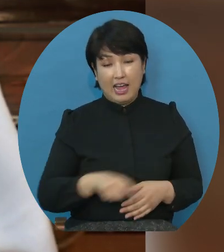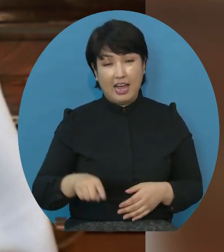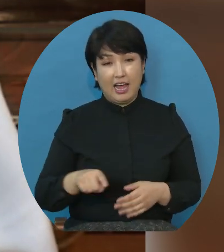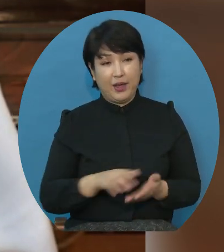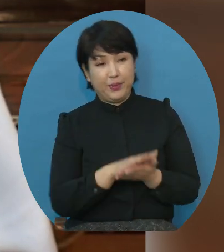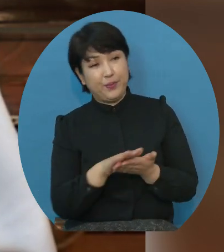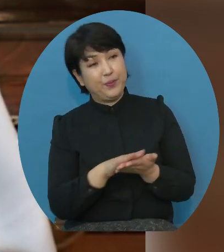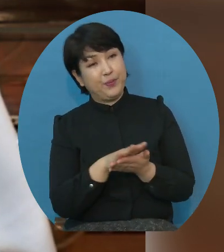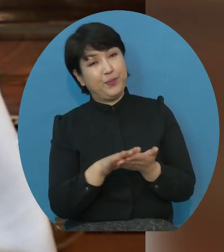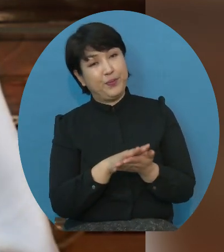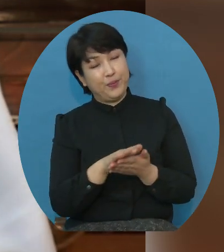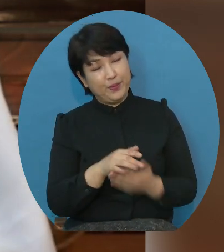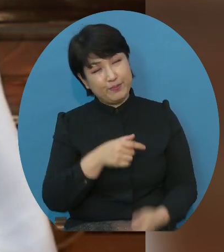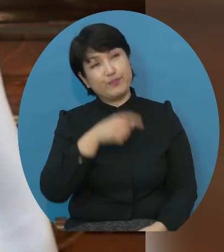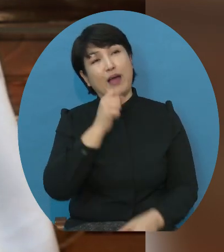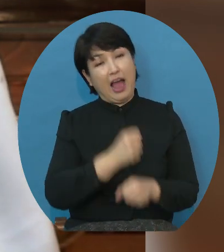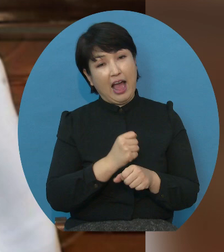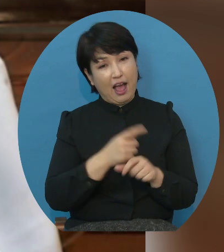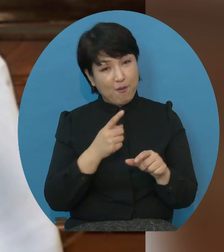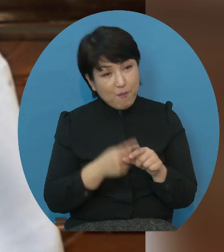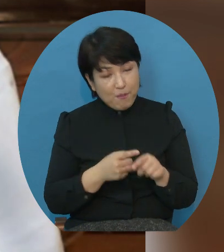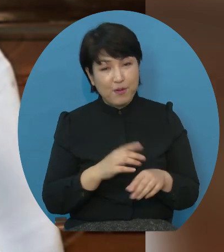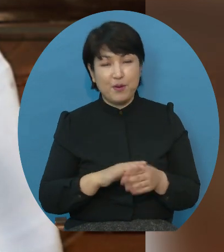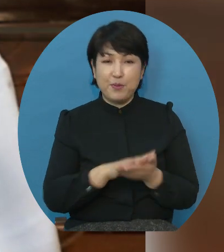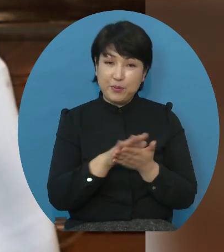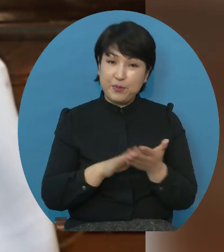말이야 한잔 먹고 놀다가